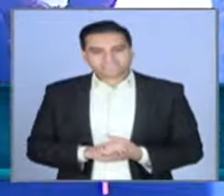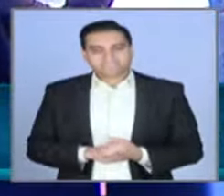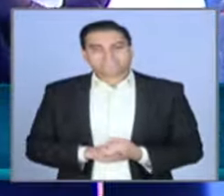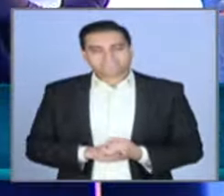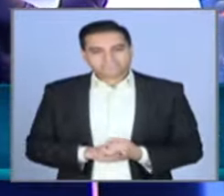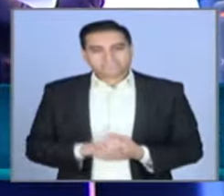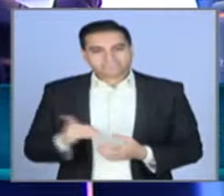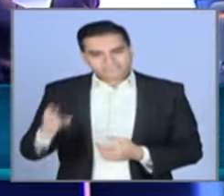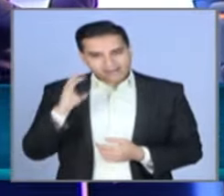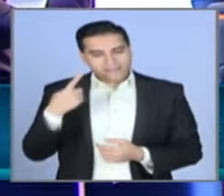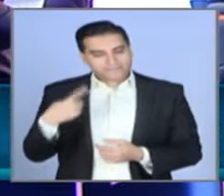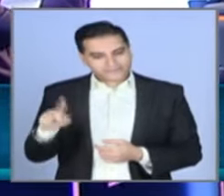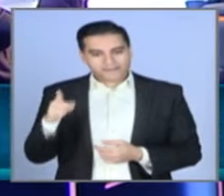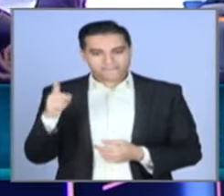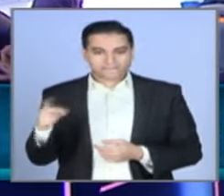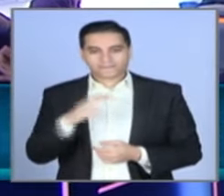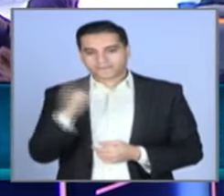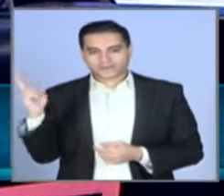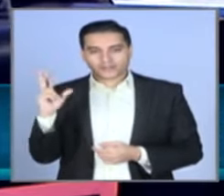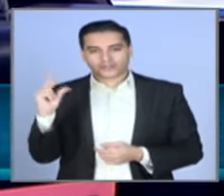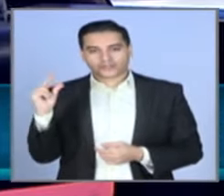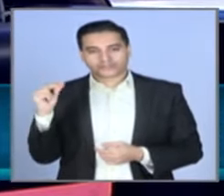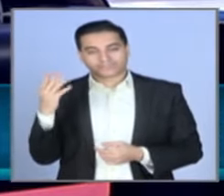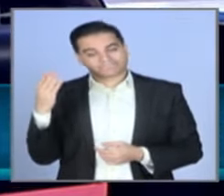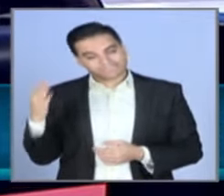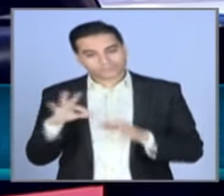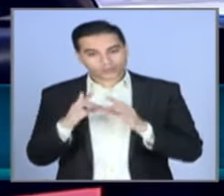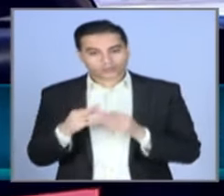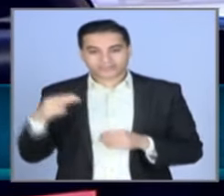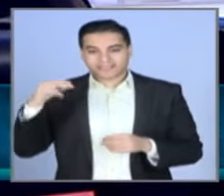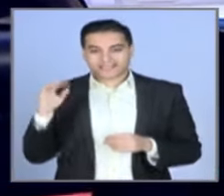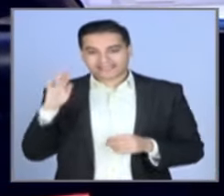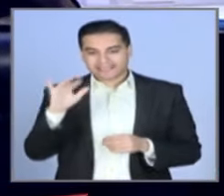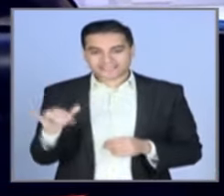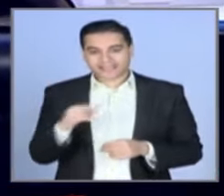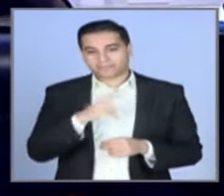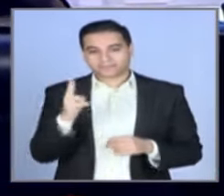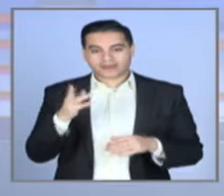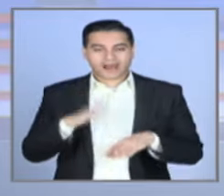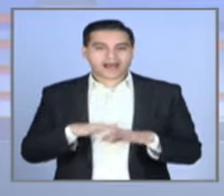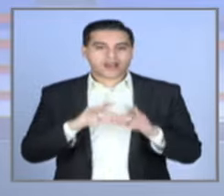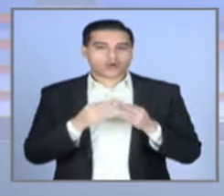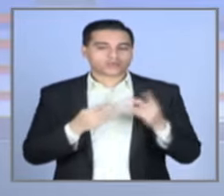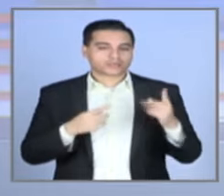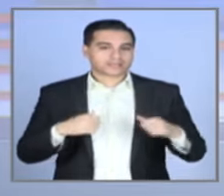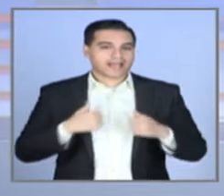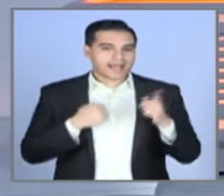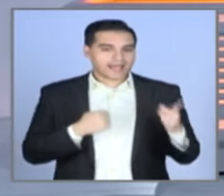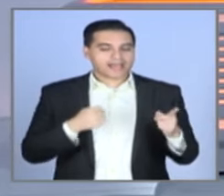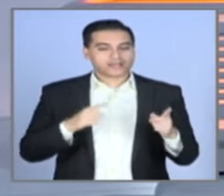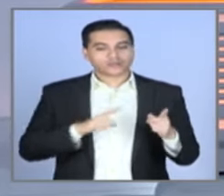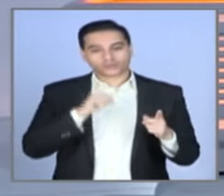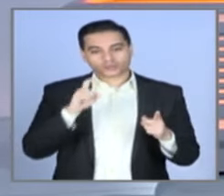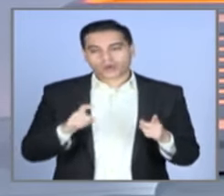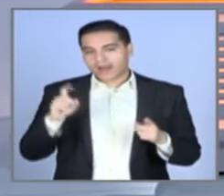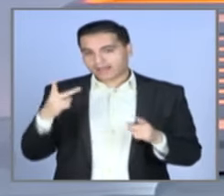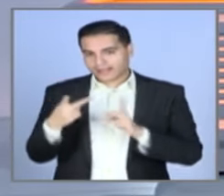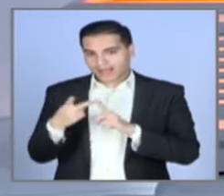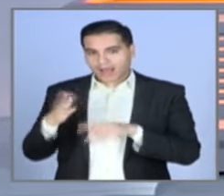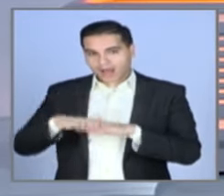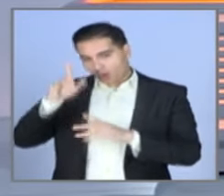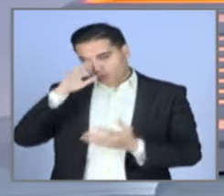سيشيل هي الإجابة الصحيحة. 20 نقطة خطفتهم عيلة عيسى من الحياة. عيلة عيسى، عندكم سؤال في الجغرافيا،